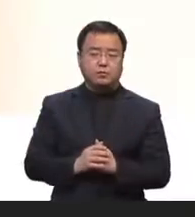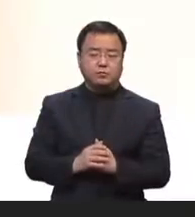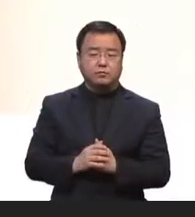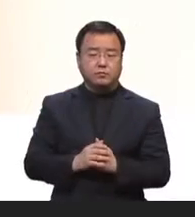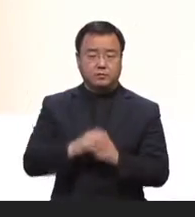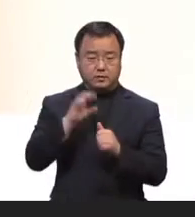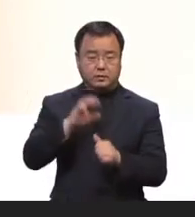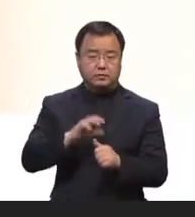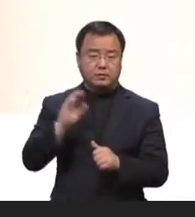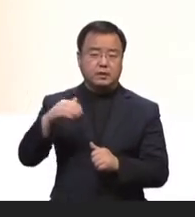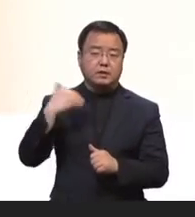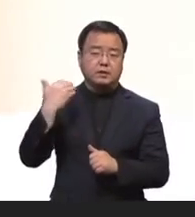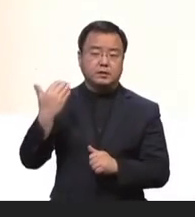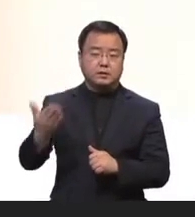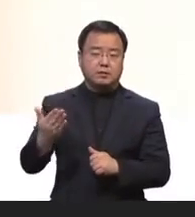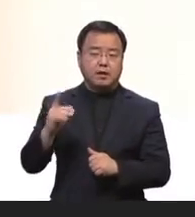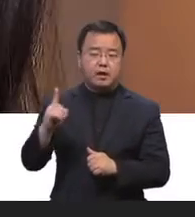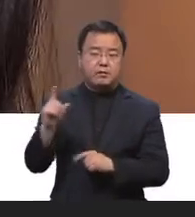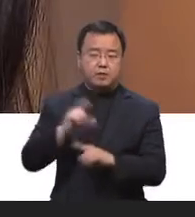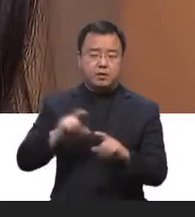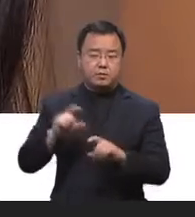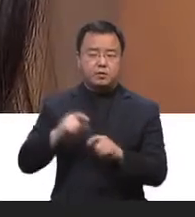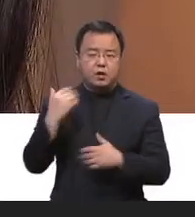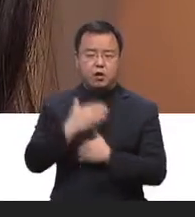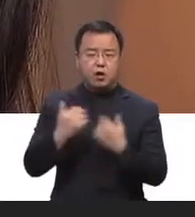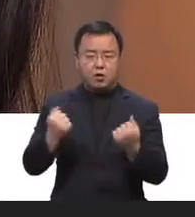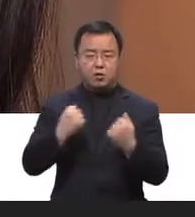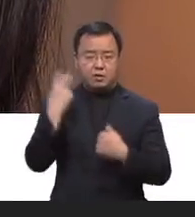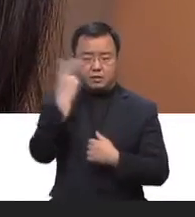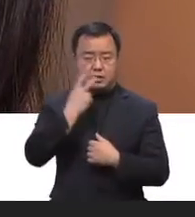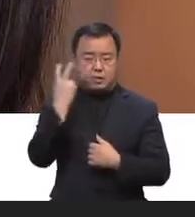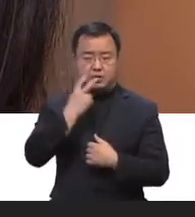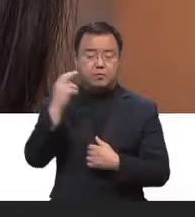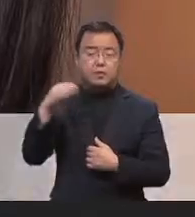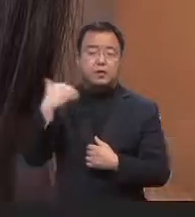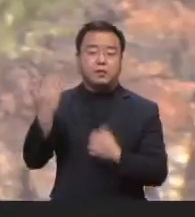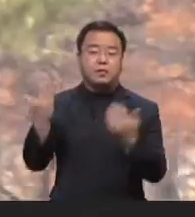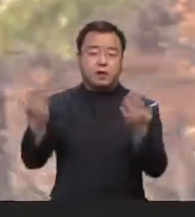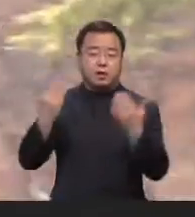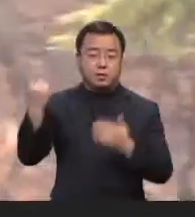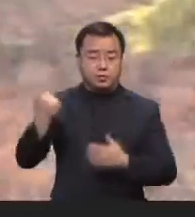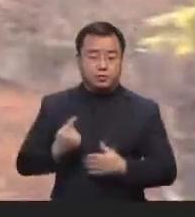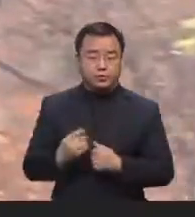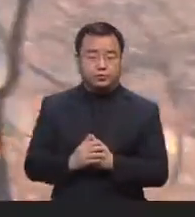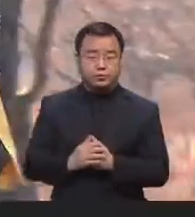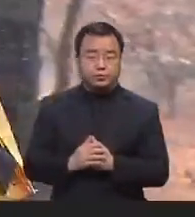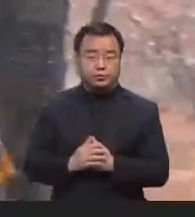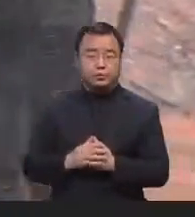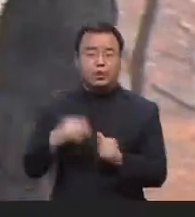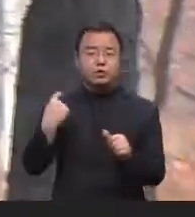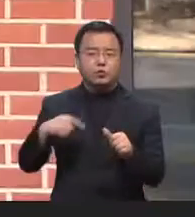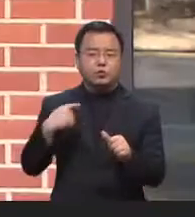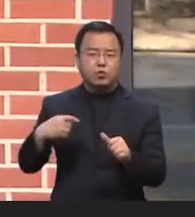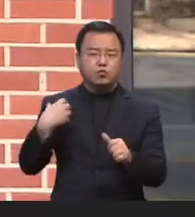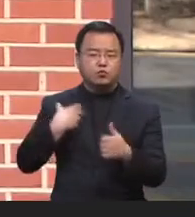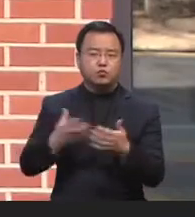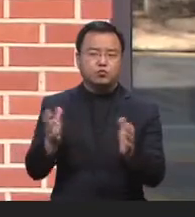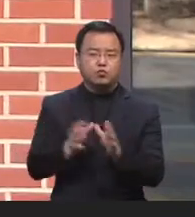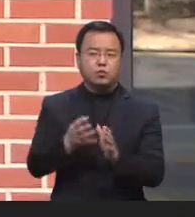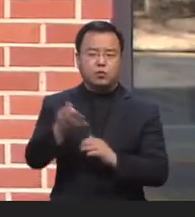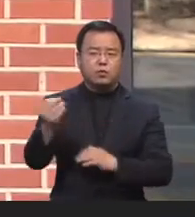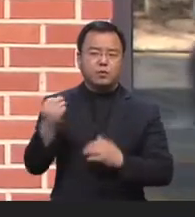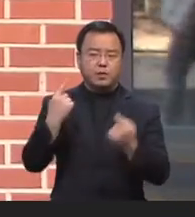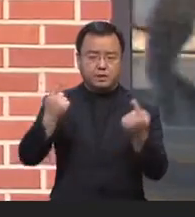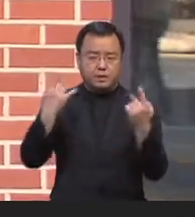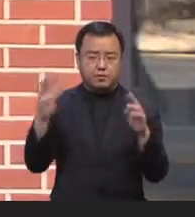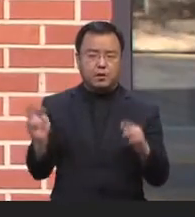기간을 채운 뒤엔 다시 한번 건강 상태를 확인 받고 학교에 나올 수 있습니다 한편 교육부는 일부 대학에서 논란이 되고